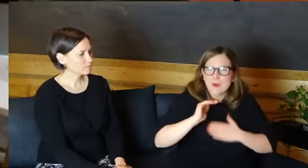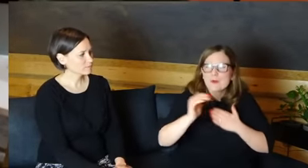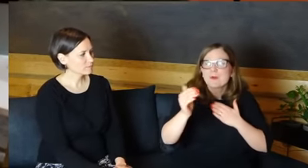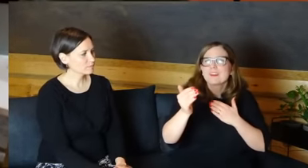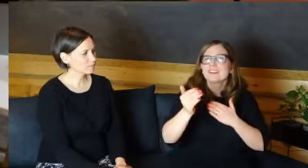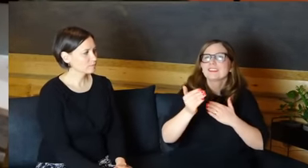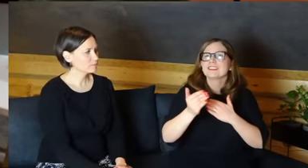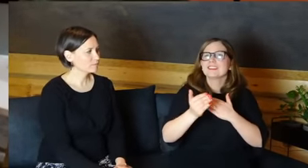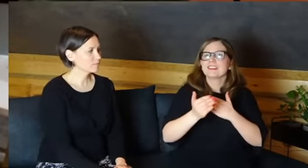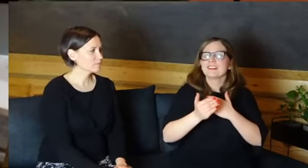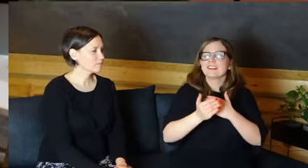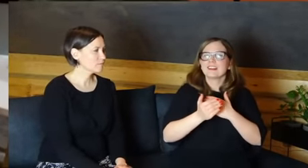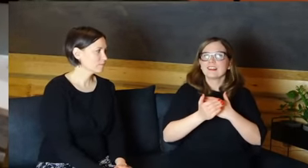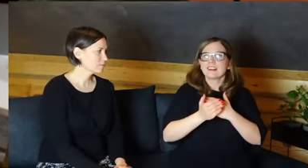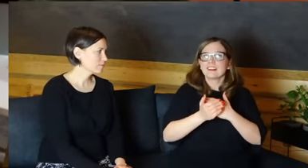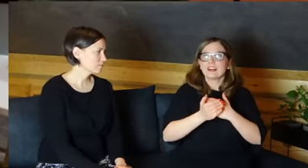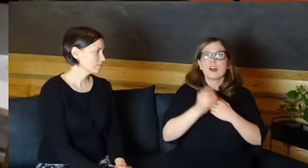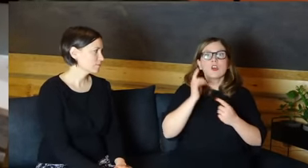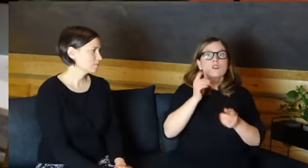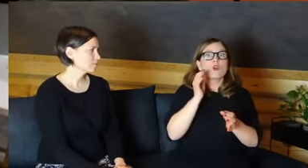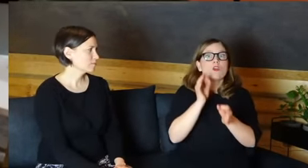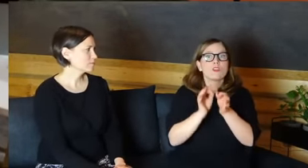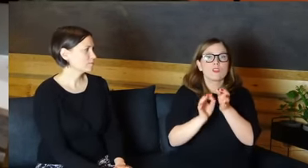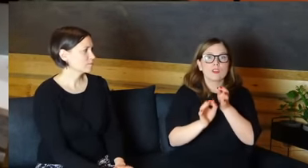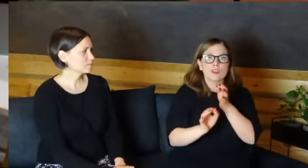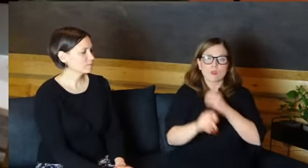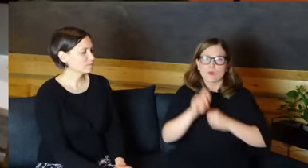tahti loistais vieläkin.